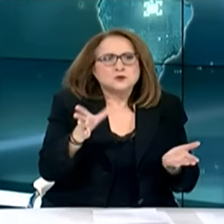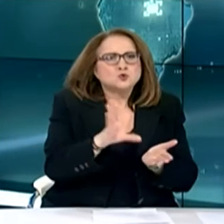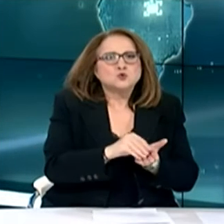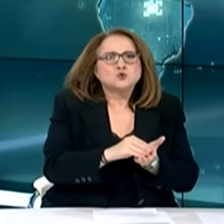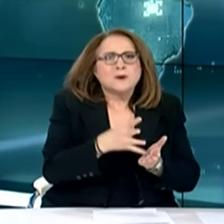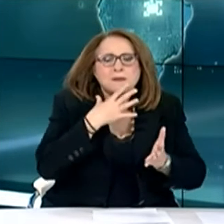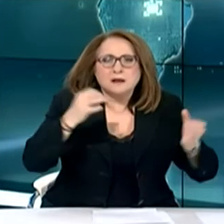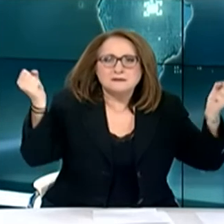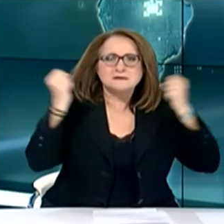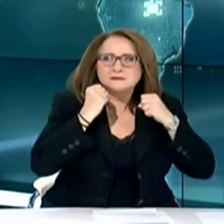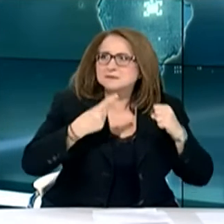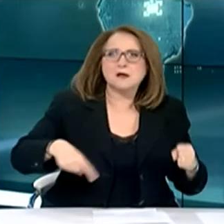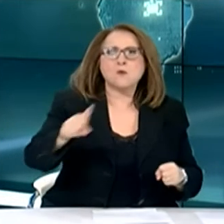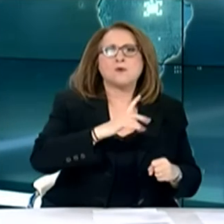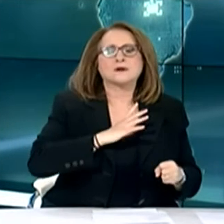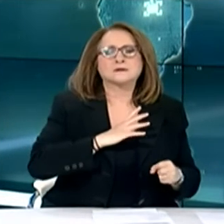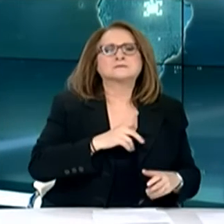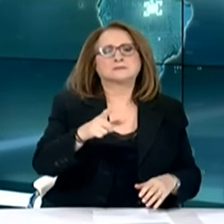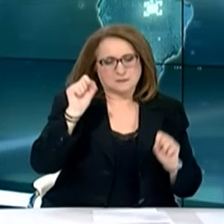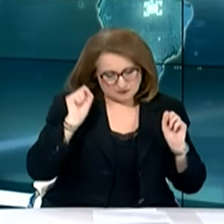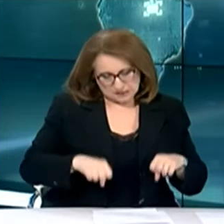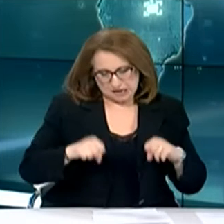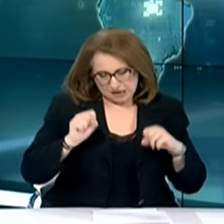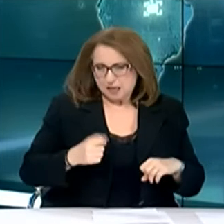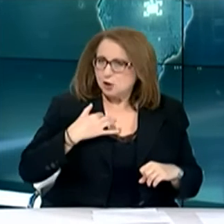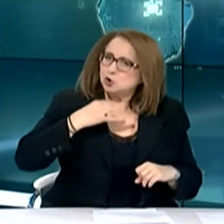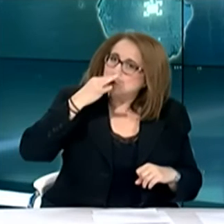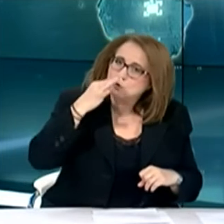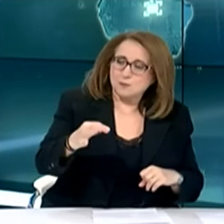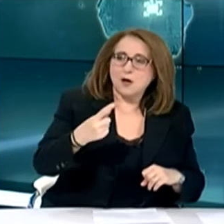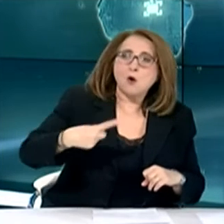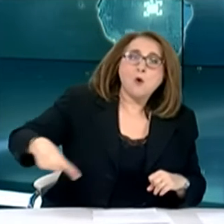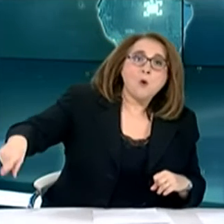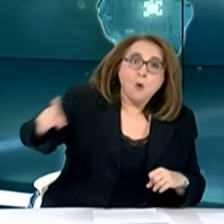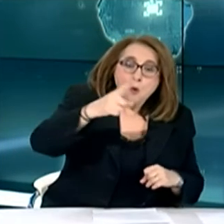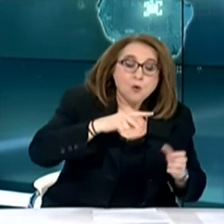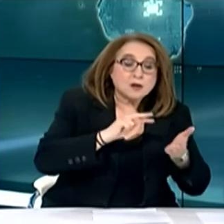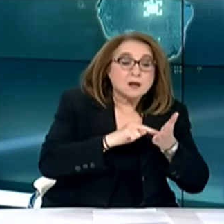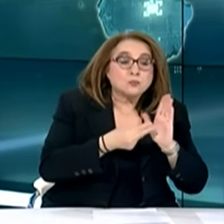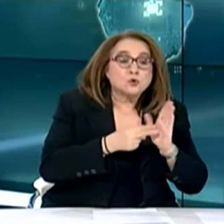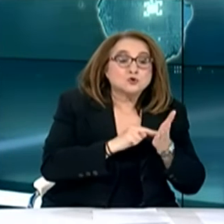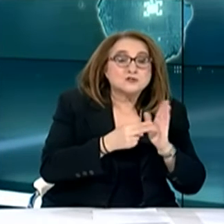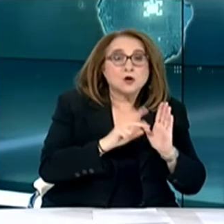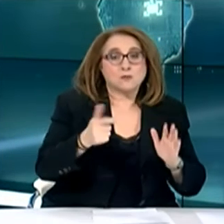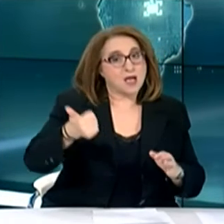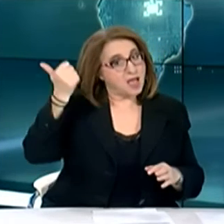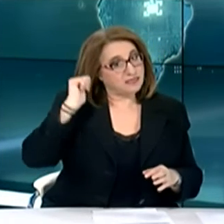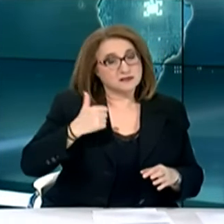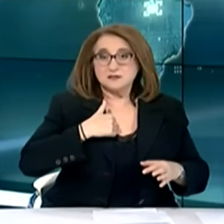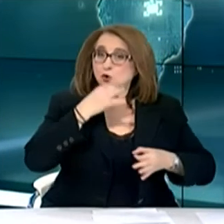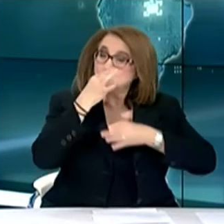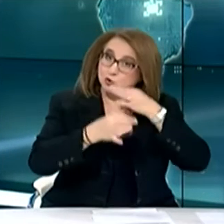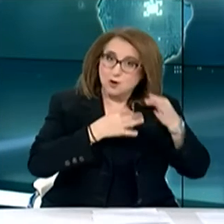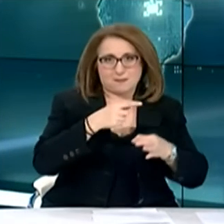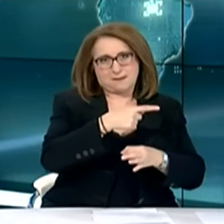Ναι, γι' αυτό είπα, μίλησα για αίσθημα ατομικής ευθύνης. Πρέπει όλοι να προσέξουμε. Χτες, μιλώντας στο Υπουργείο εκτεταμένα για αυτό το θέμα των